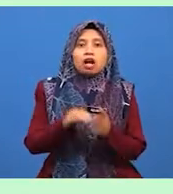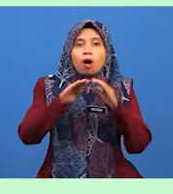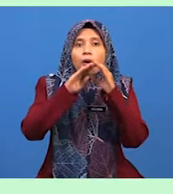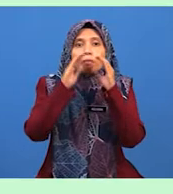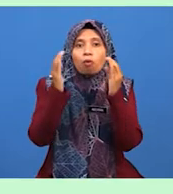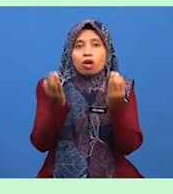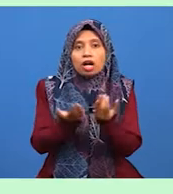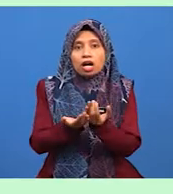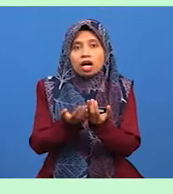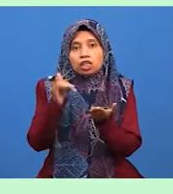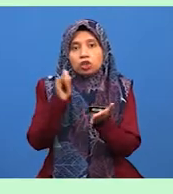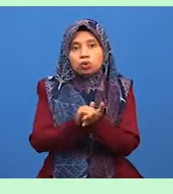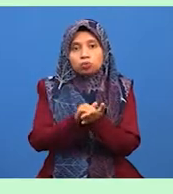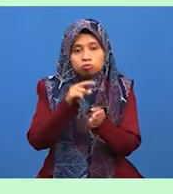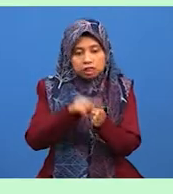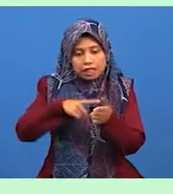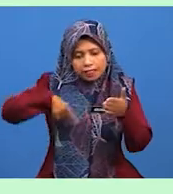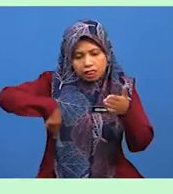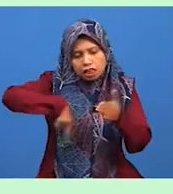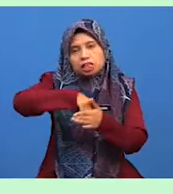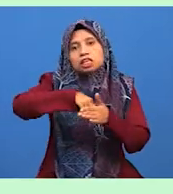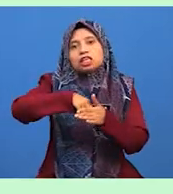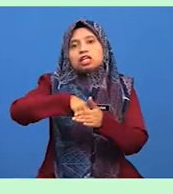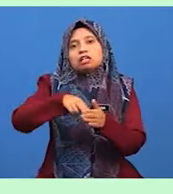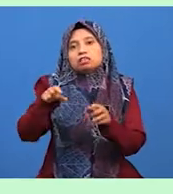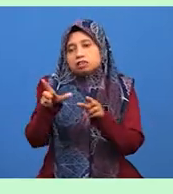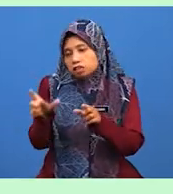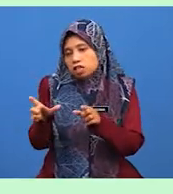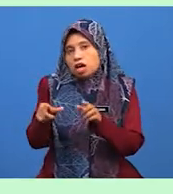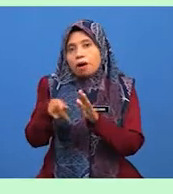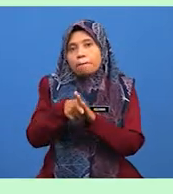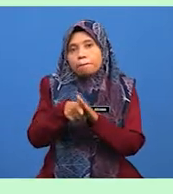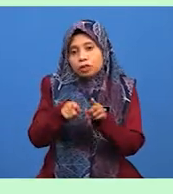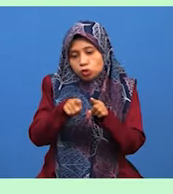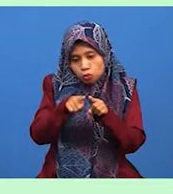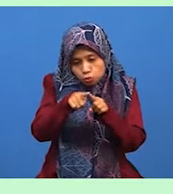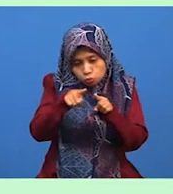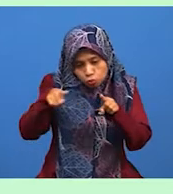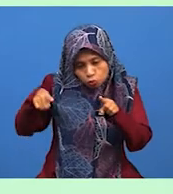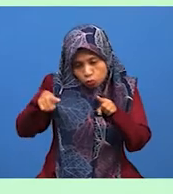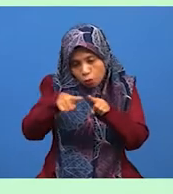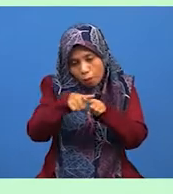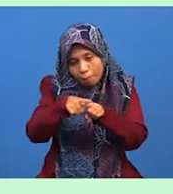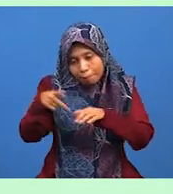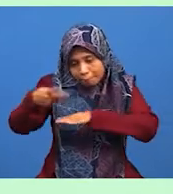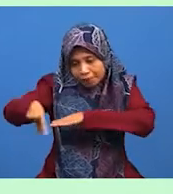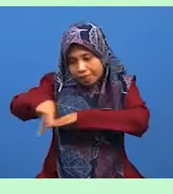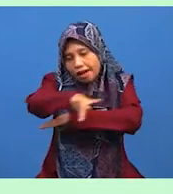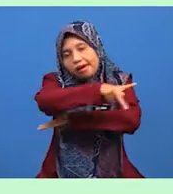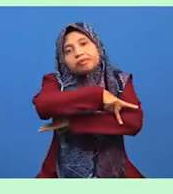bola itu ditendang ruang jawapan penjuru padang.